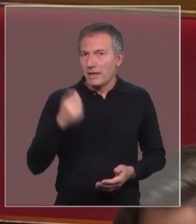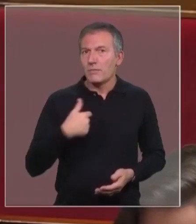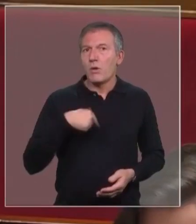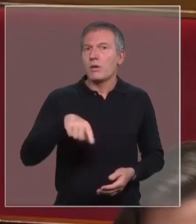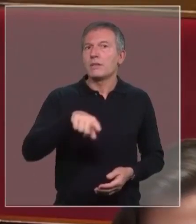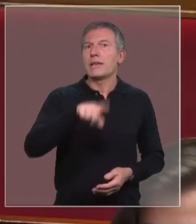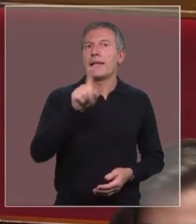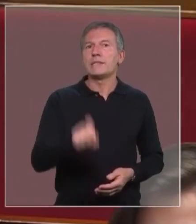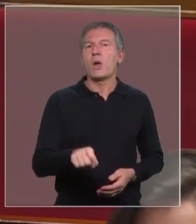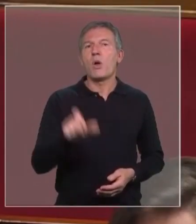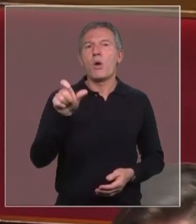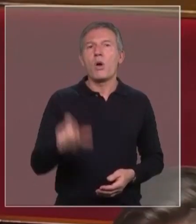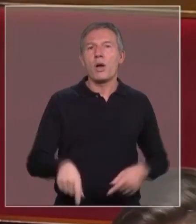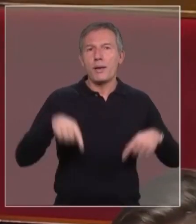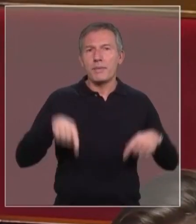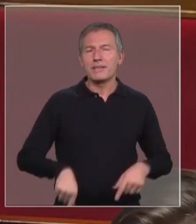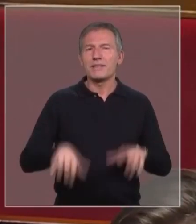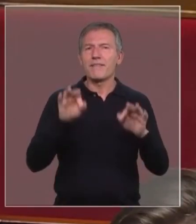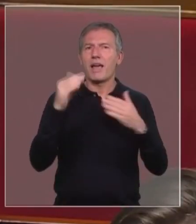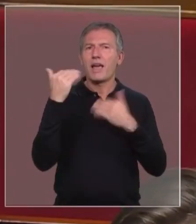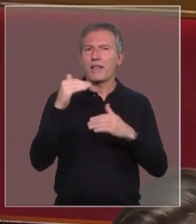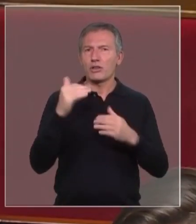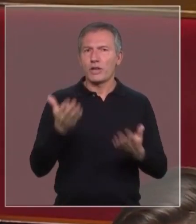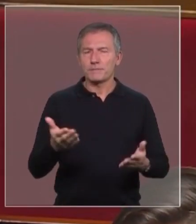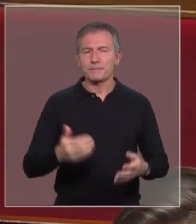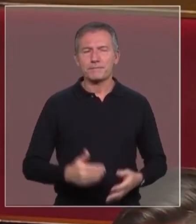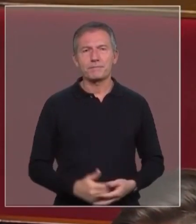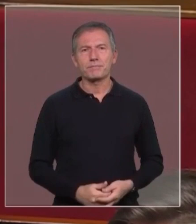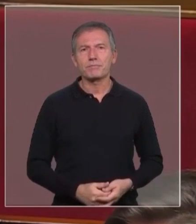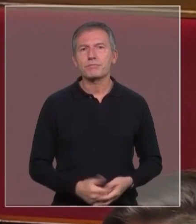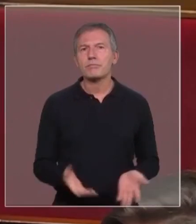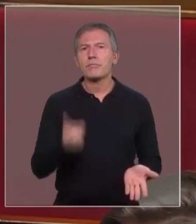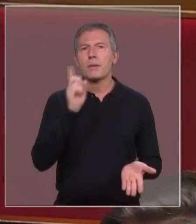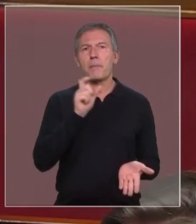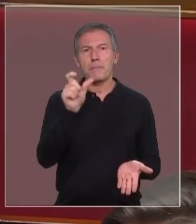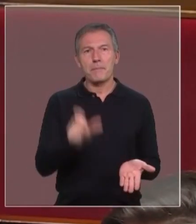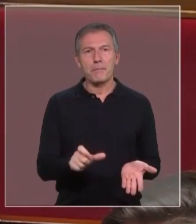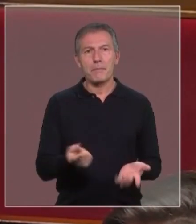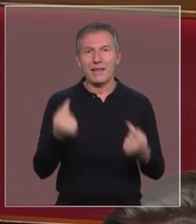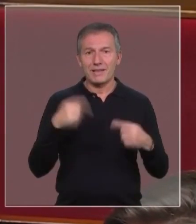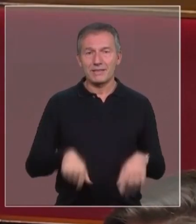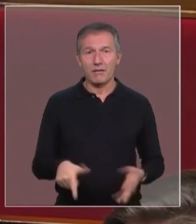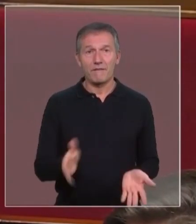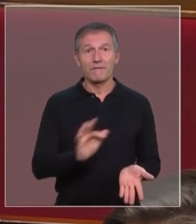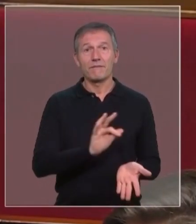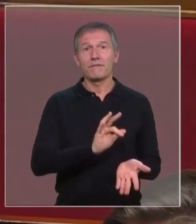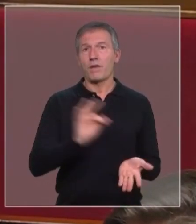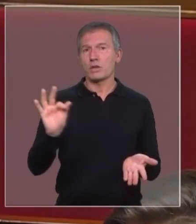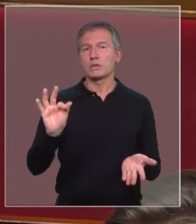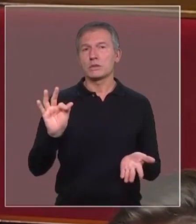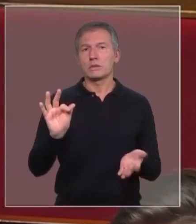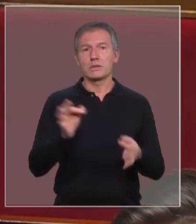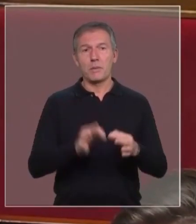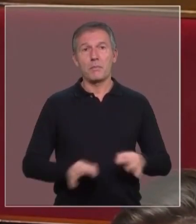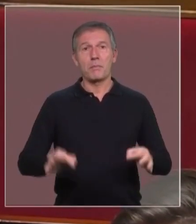présidente, ma question s'adresse à Madame la ministre des Affaires étrangères, Catherine Colonna. Madame la ministre, la France, en tant